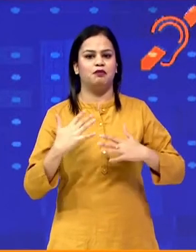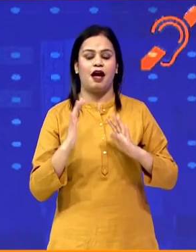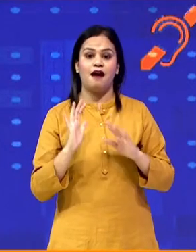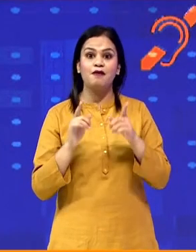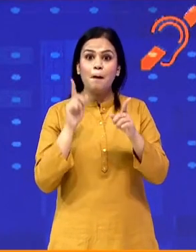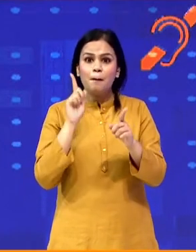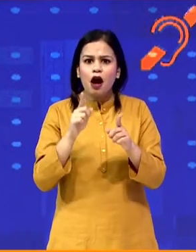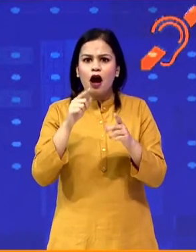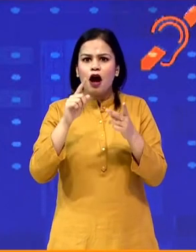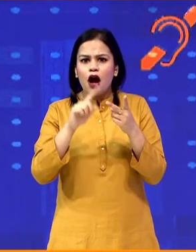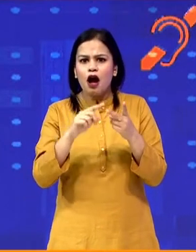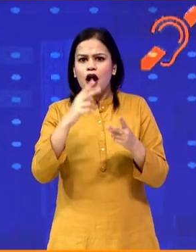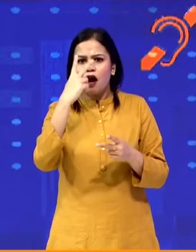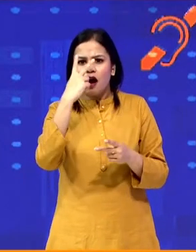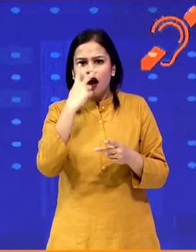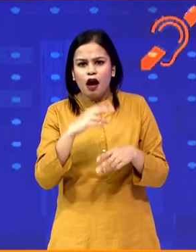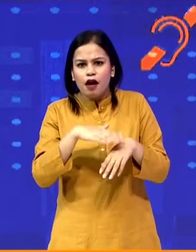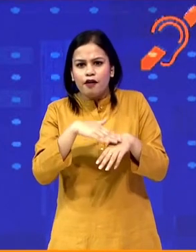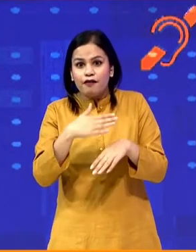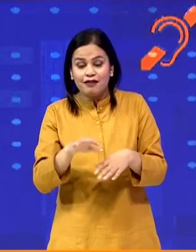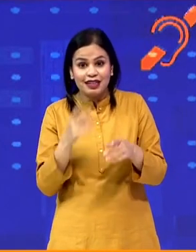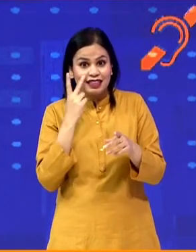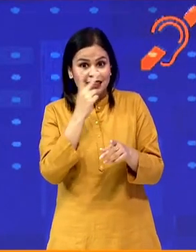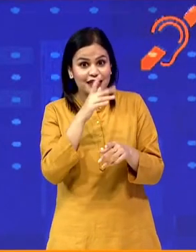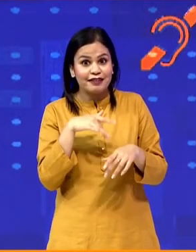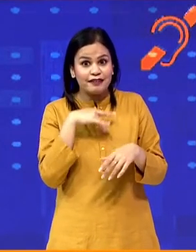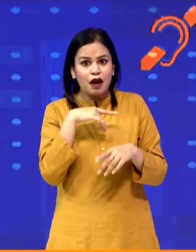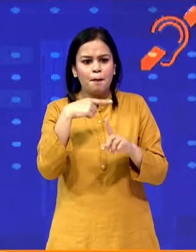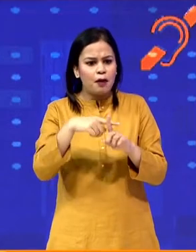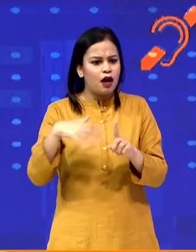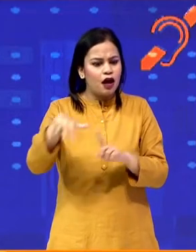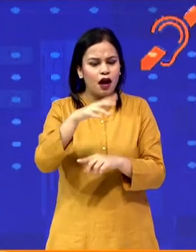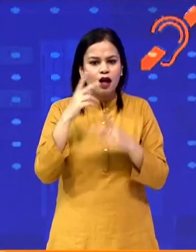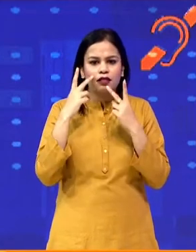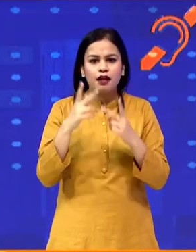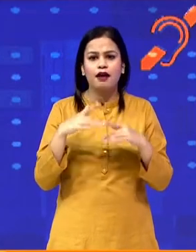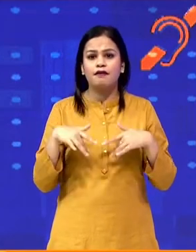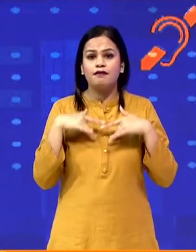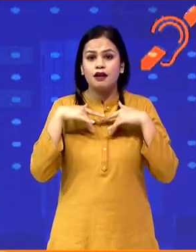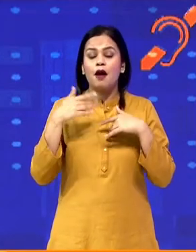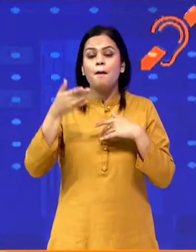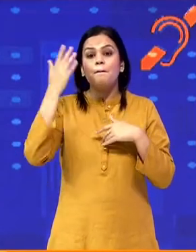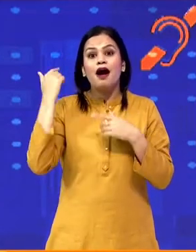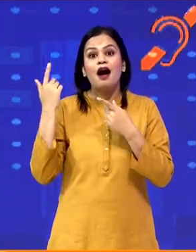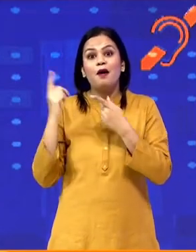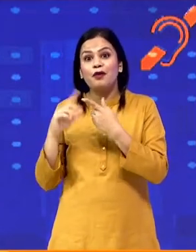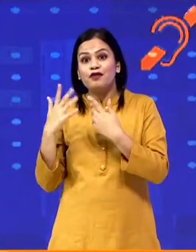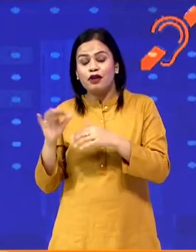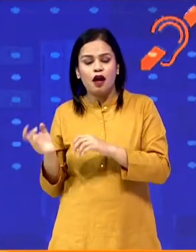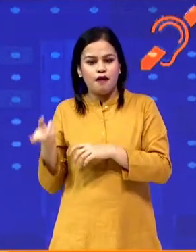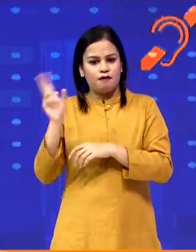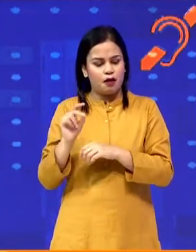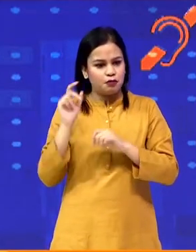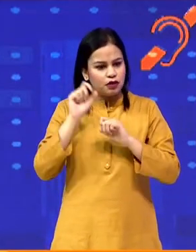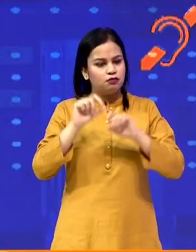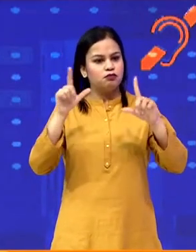और एक ऐसे दृश्य को दोबारा मेरे सामने लाया जिसमें वो भी रो यार मैं भी